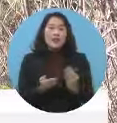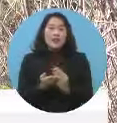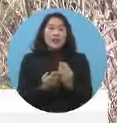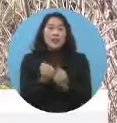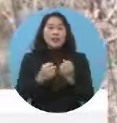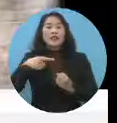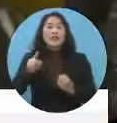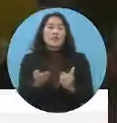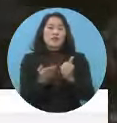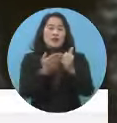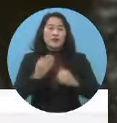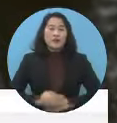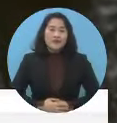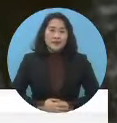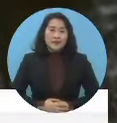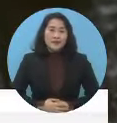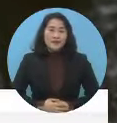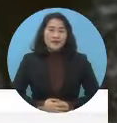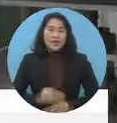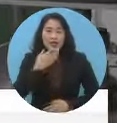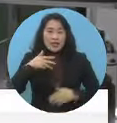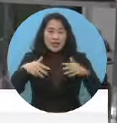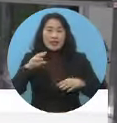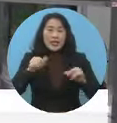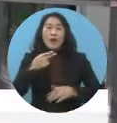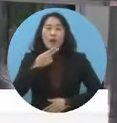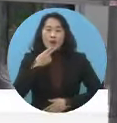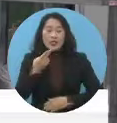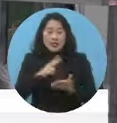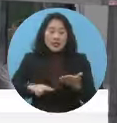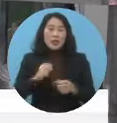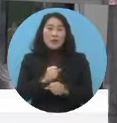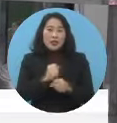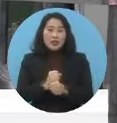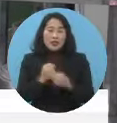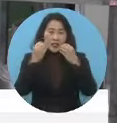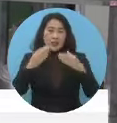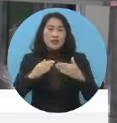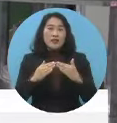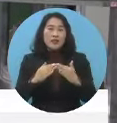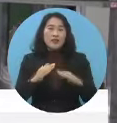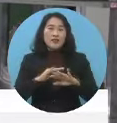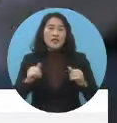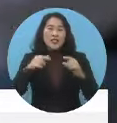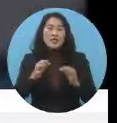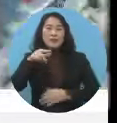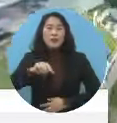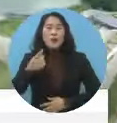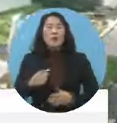코디네이터로 키웁니다 무설탕 잼을 만들어 창업에 성공한 농촌 총련 사업과 김주호 실을